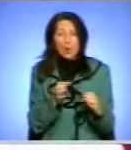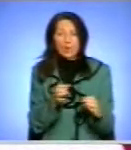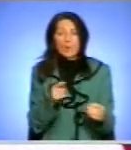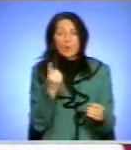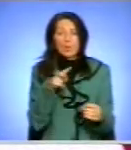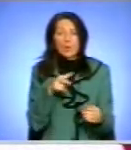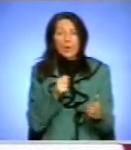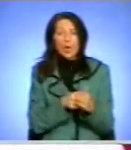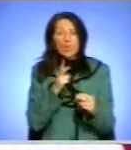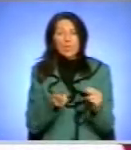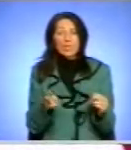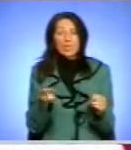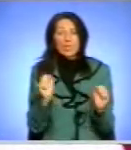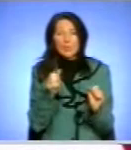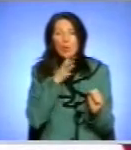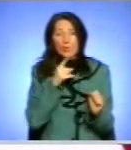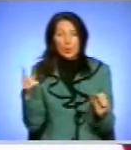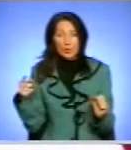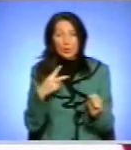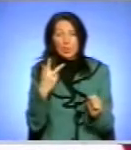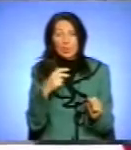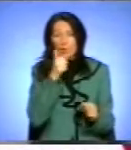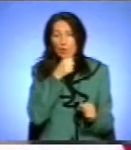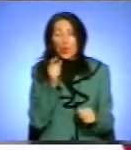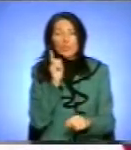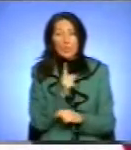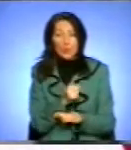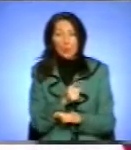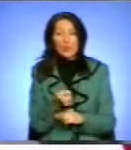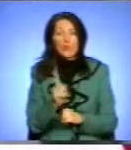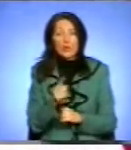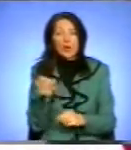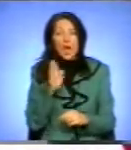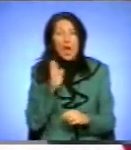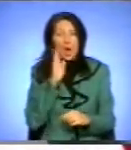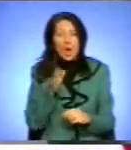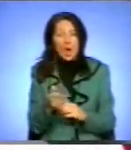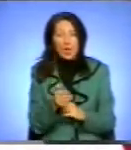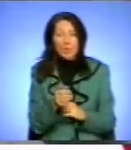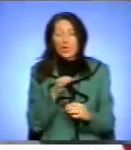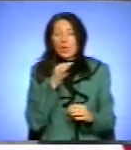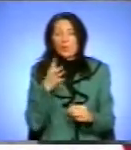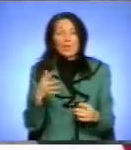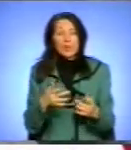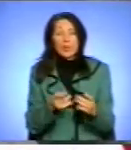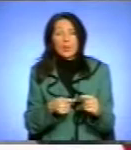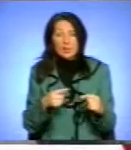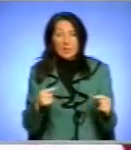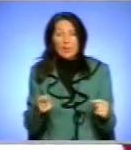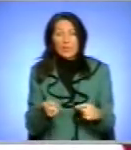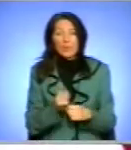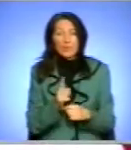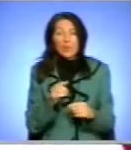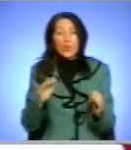періоду 2013 року заборонено вилови риби, інших водних живих ресурсів будь-якими знаряддями лову у зимувальних ямах.